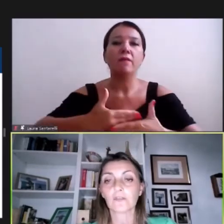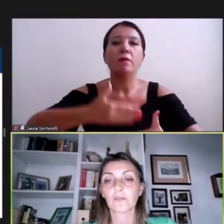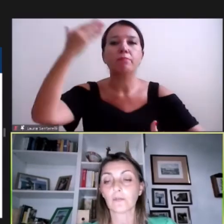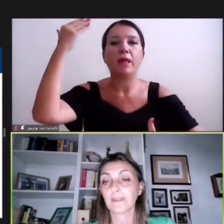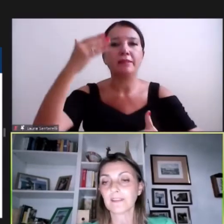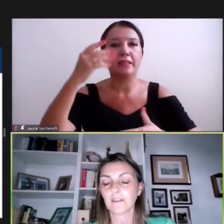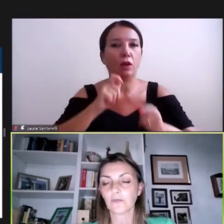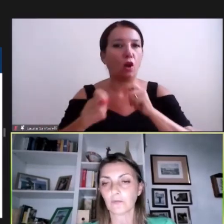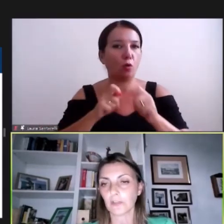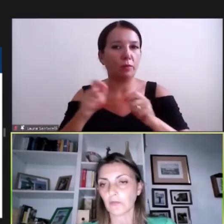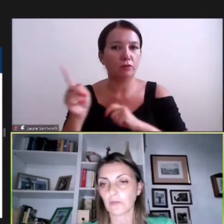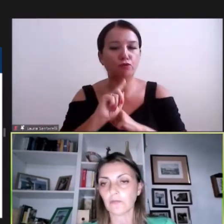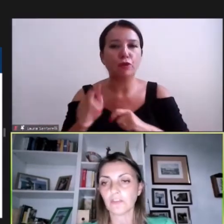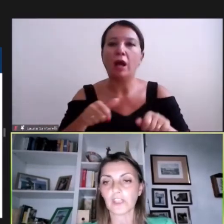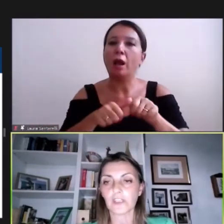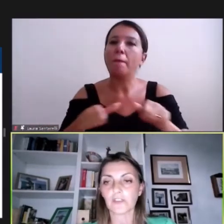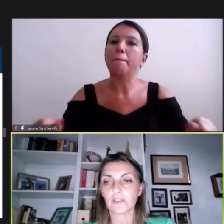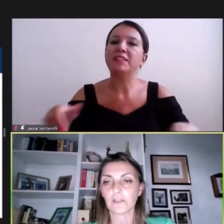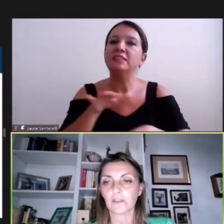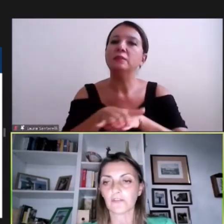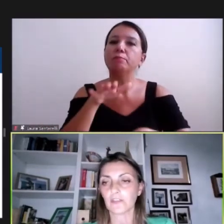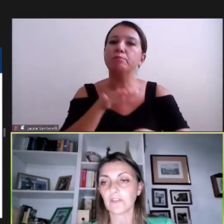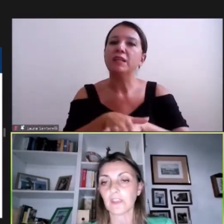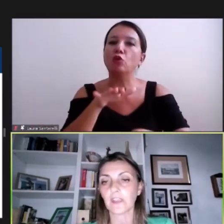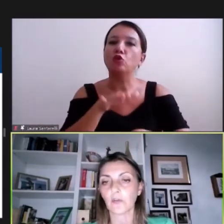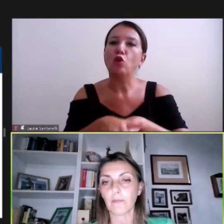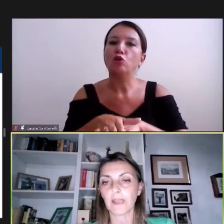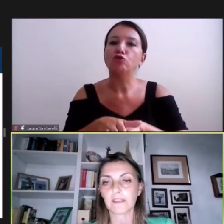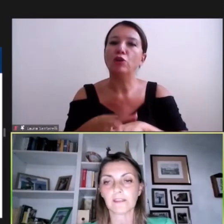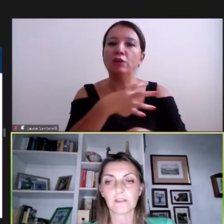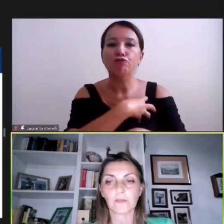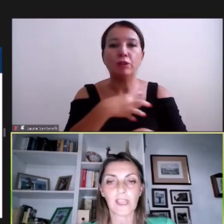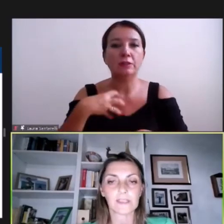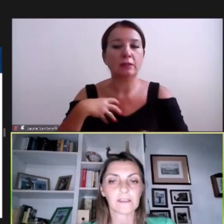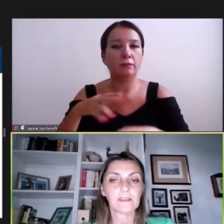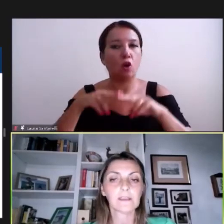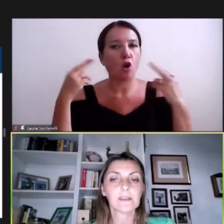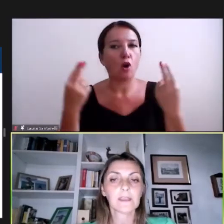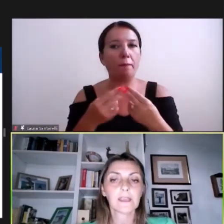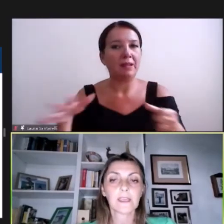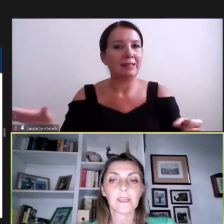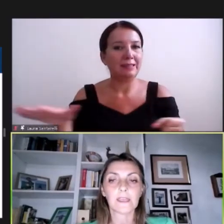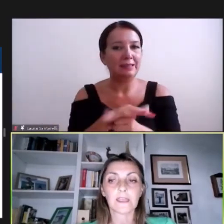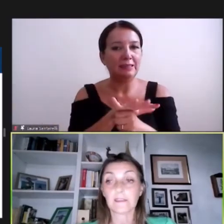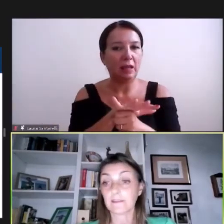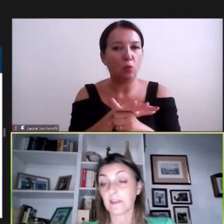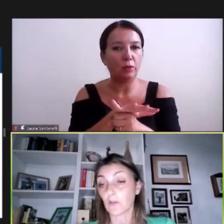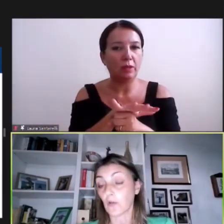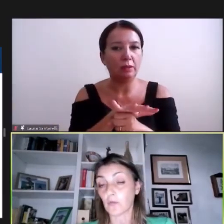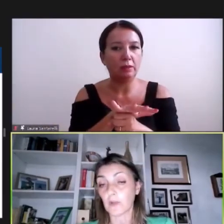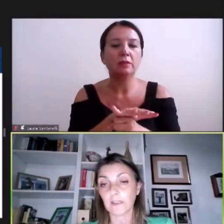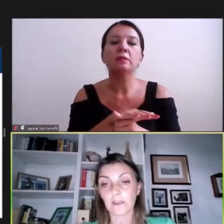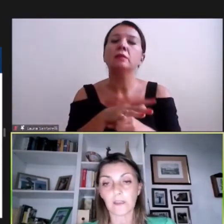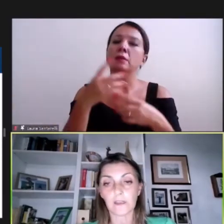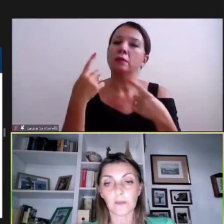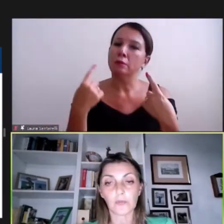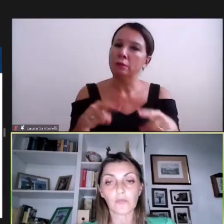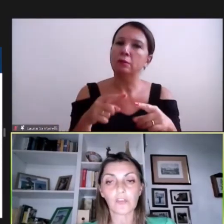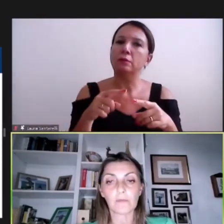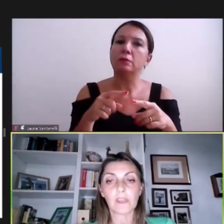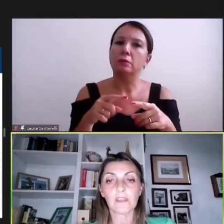commerciali, sono basate su metodologie scientifiche complete ed esaurienti, che siano accurate